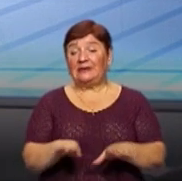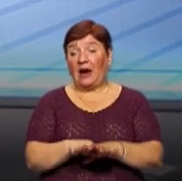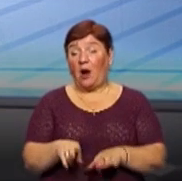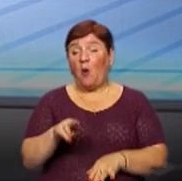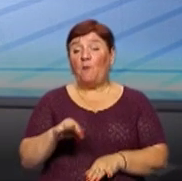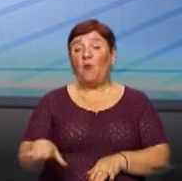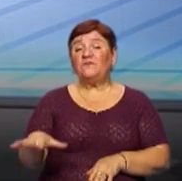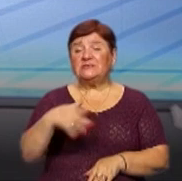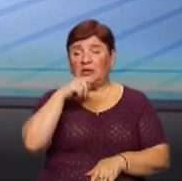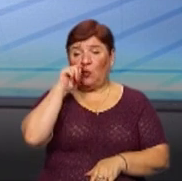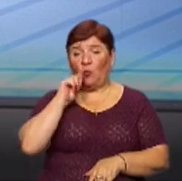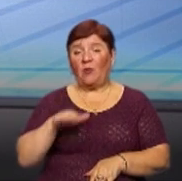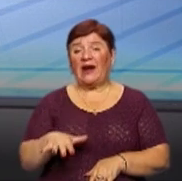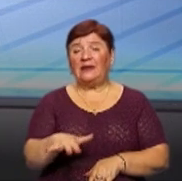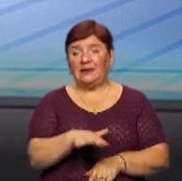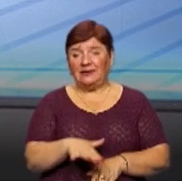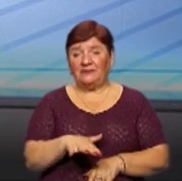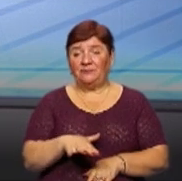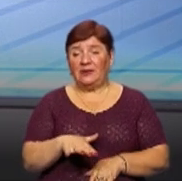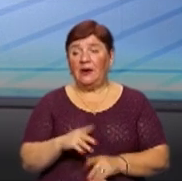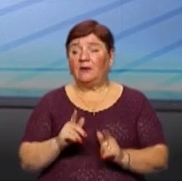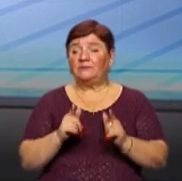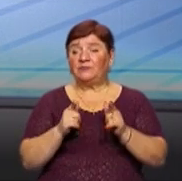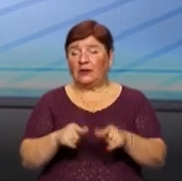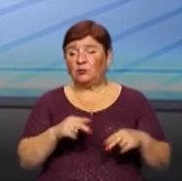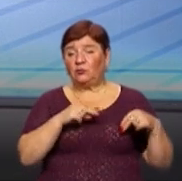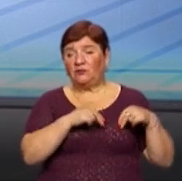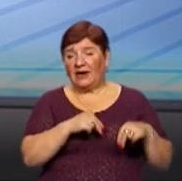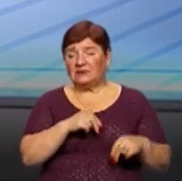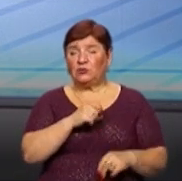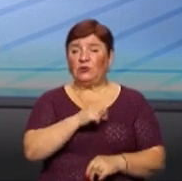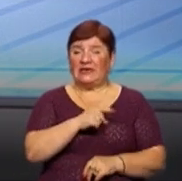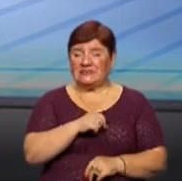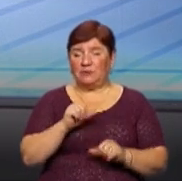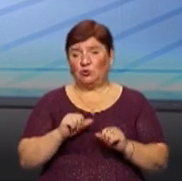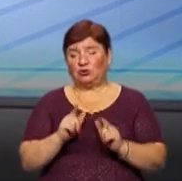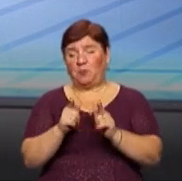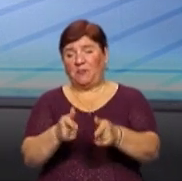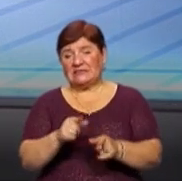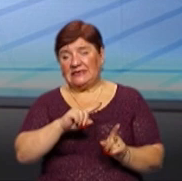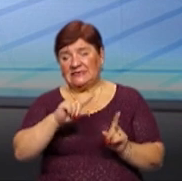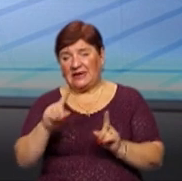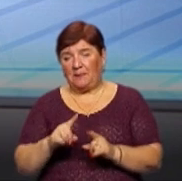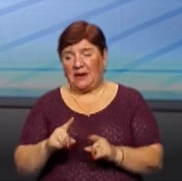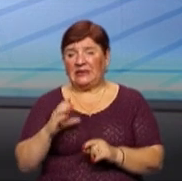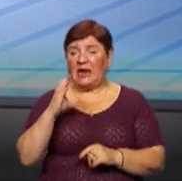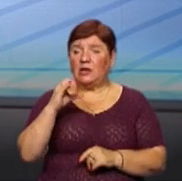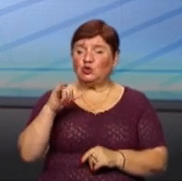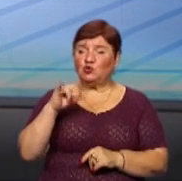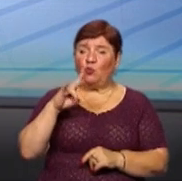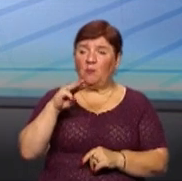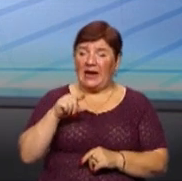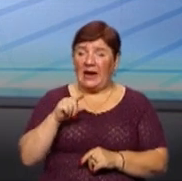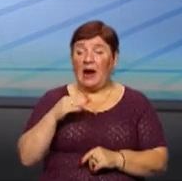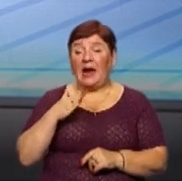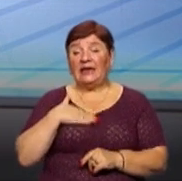всій Україні. До нас можна до наших спеціалістів Закарпатської області попасти трудова книжка із Одеси, із Харкова, із Києва, із Суми. Так же саме наша